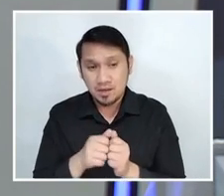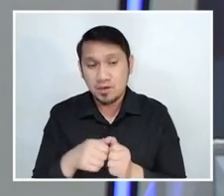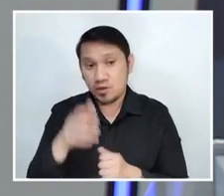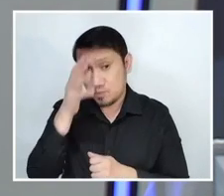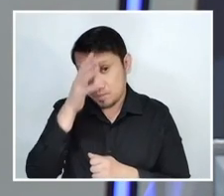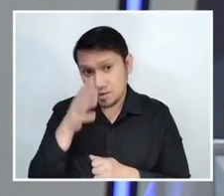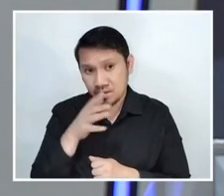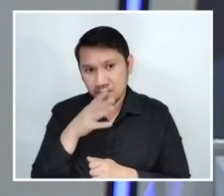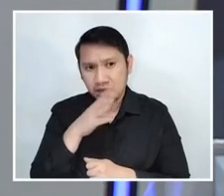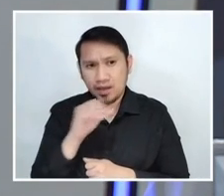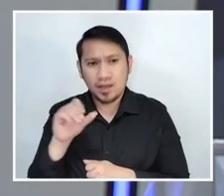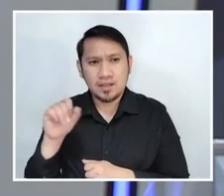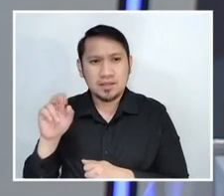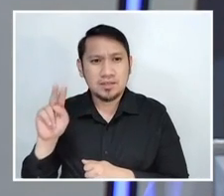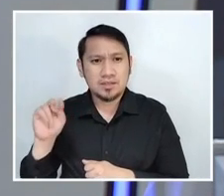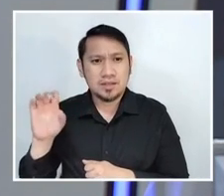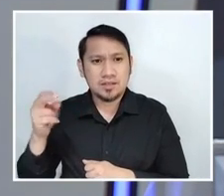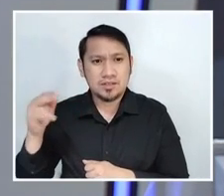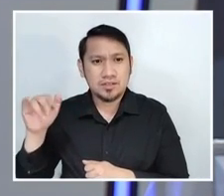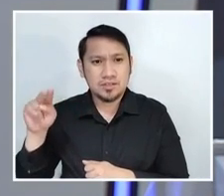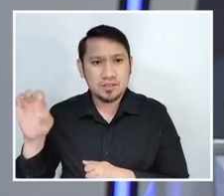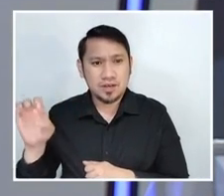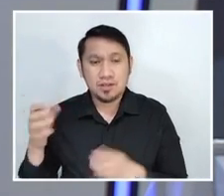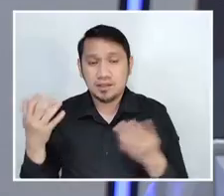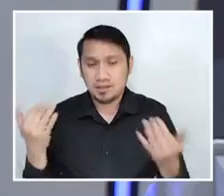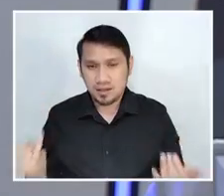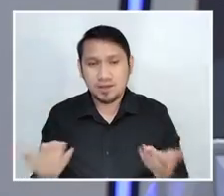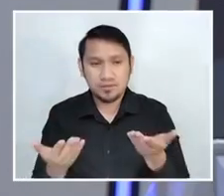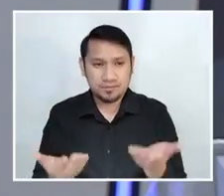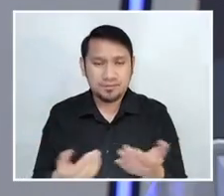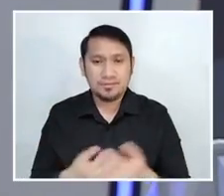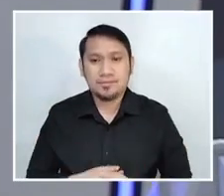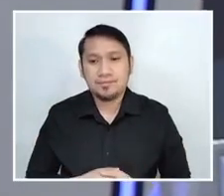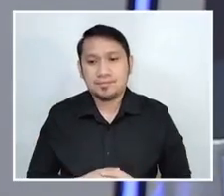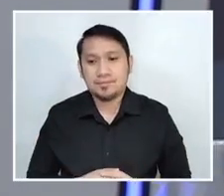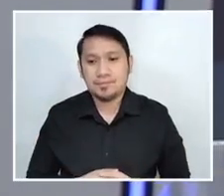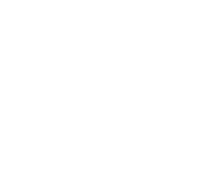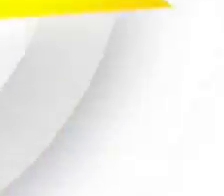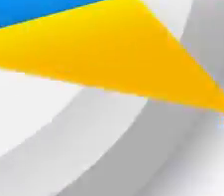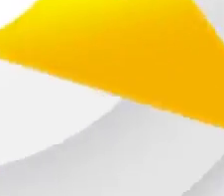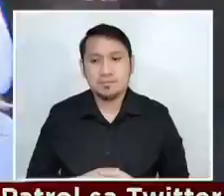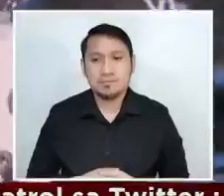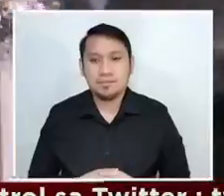Montano at Sunshine Cruz. Ang mga eksena sa pagpapatrol ni Mario Dumawal.